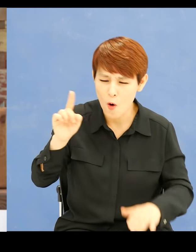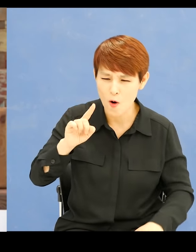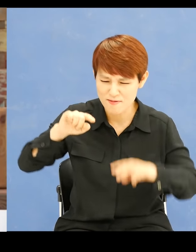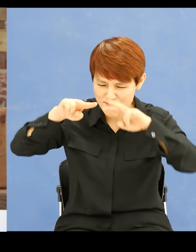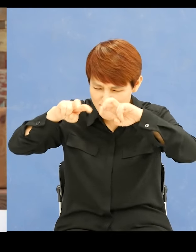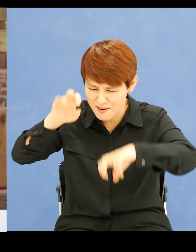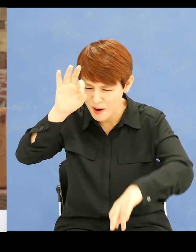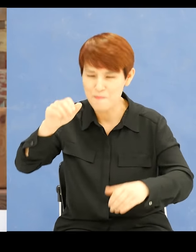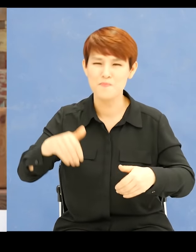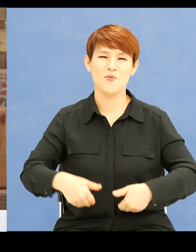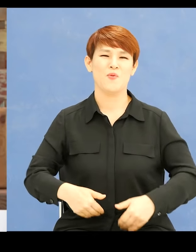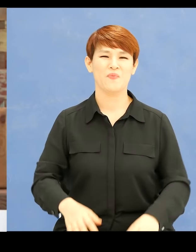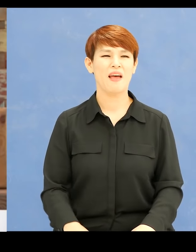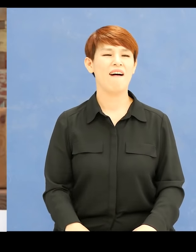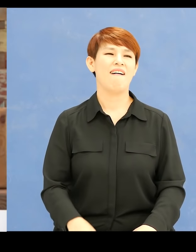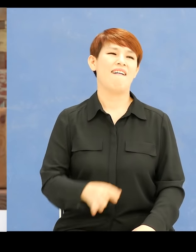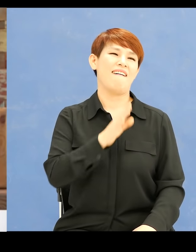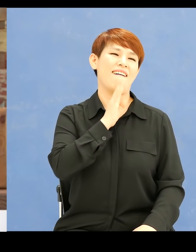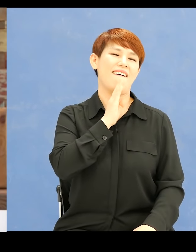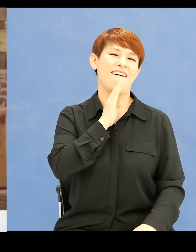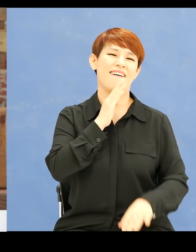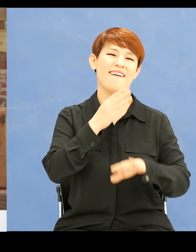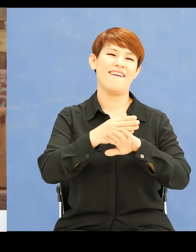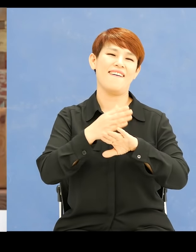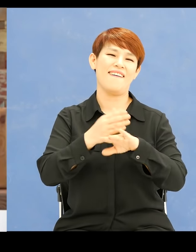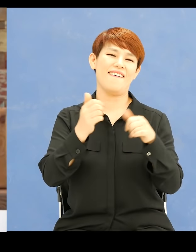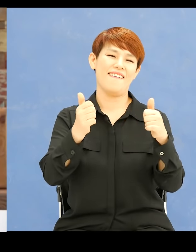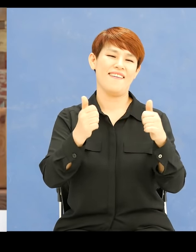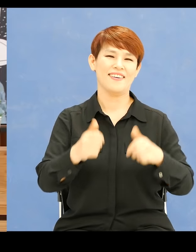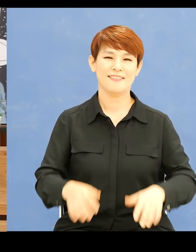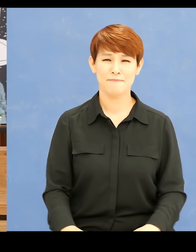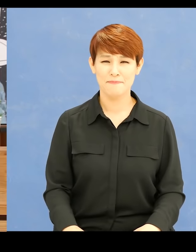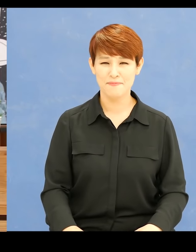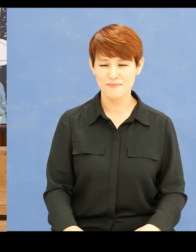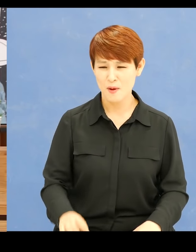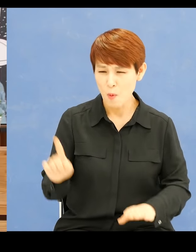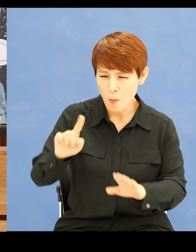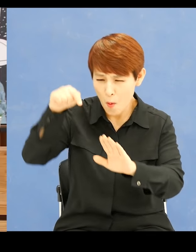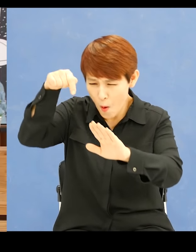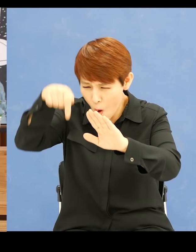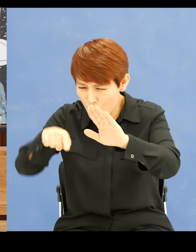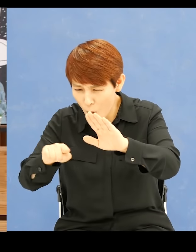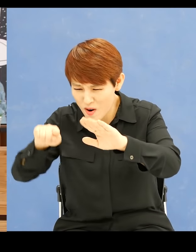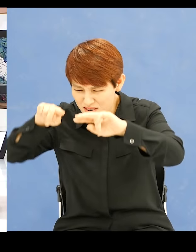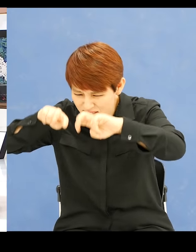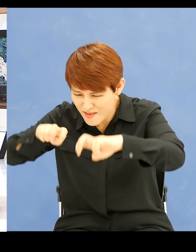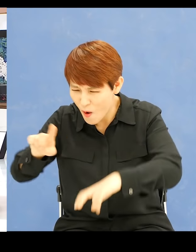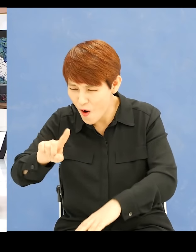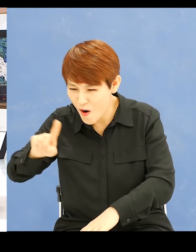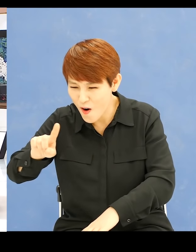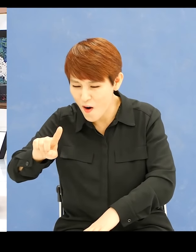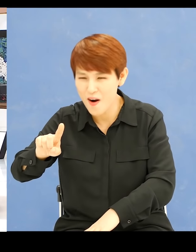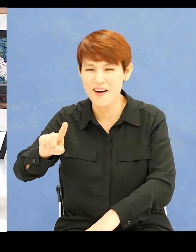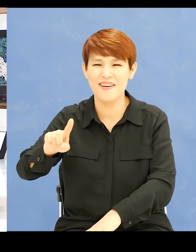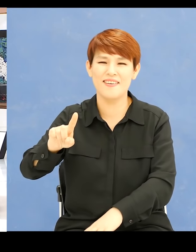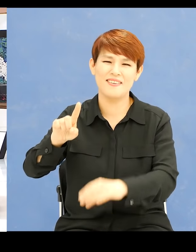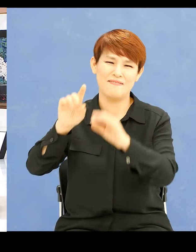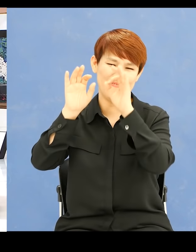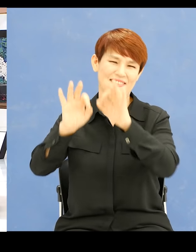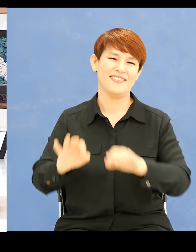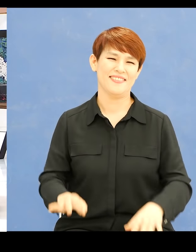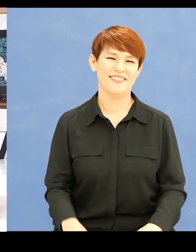마찬가지로 맞아요. 올라가는 것 같다가도 정체기가 정체기가 네. 있더라고요. 다이어트도 그래요. 네, 근데 모든 것들이 성장 그래프가 수직